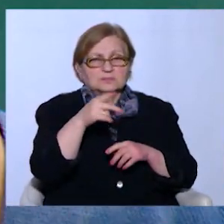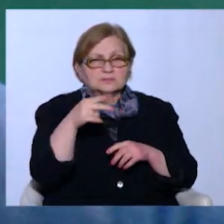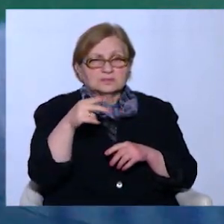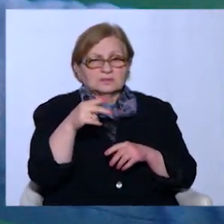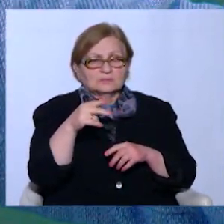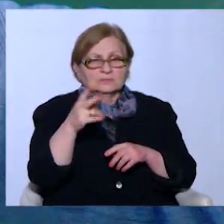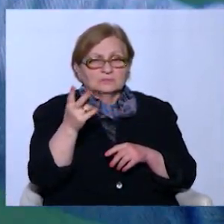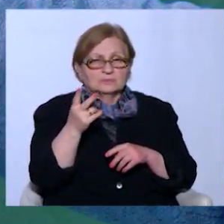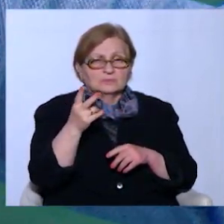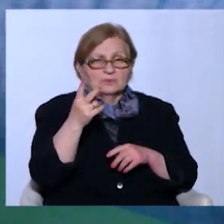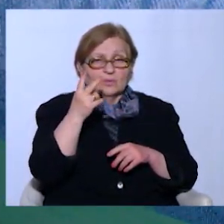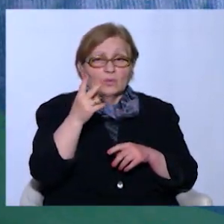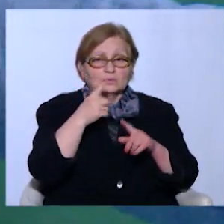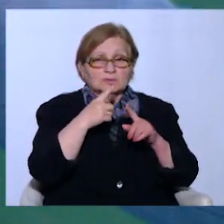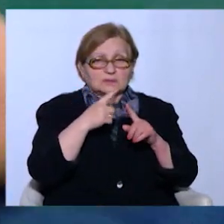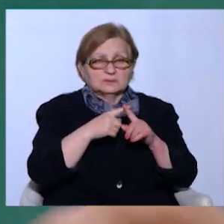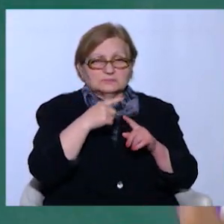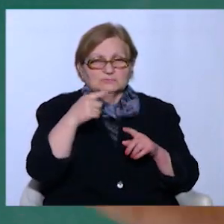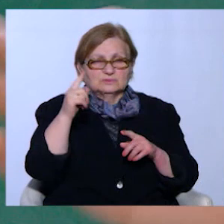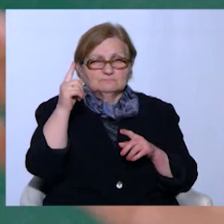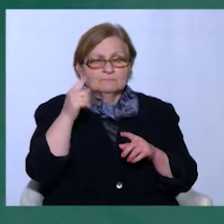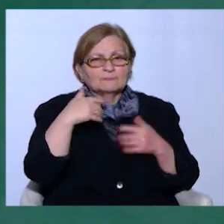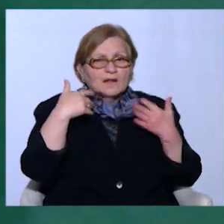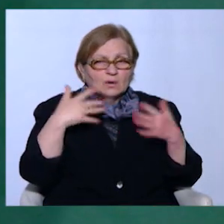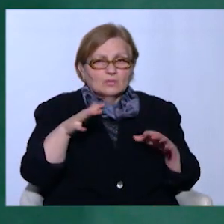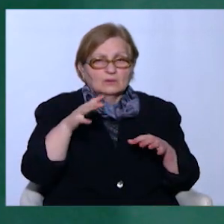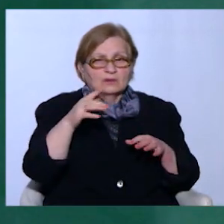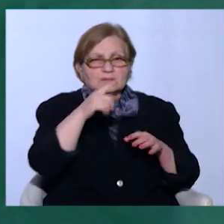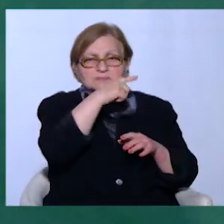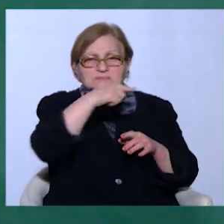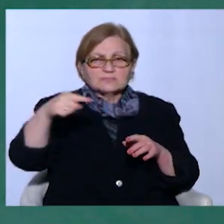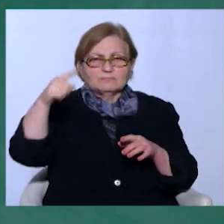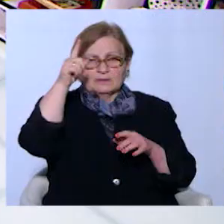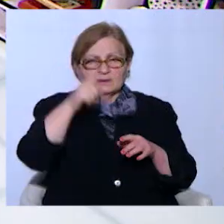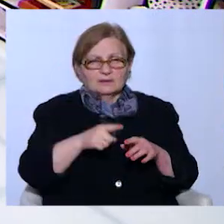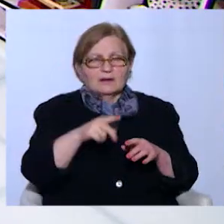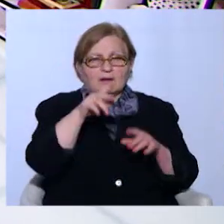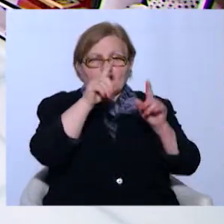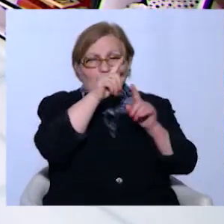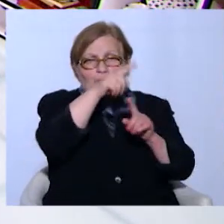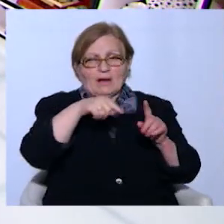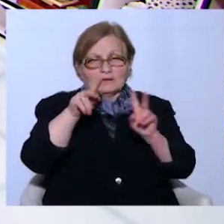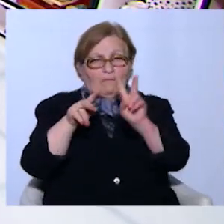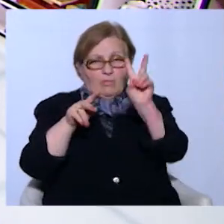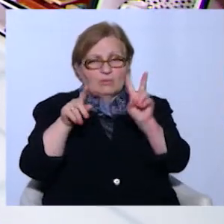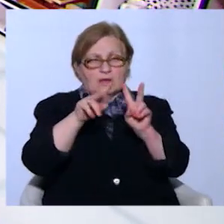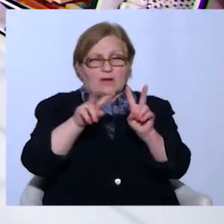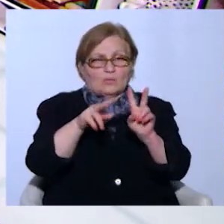უდრის 2x - 1 წრფე. უკვე ვიცით, რომ ეს წრფე და პარაბოლა ერთმანეთს ეხებიან,